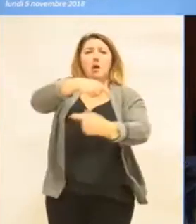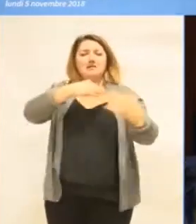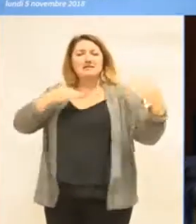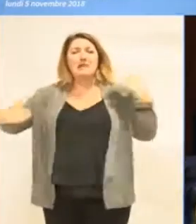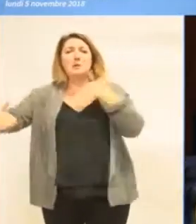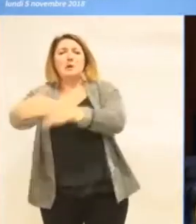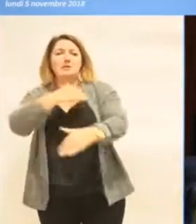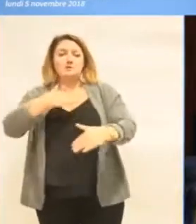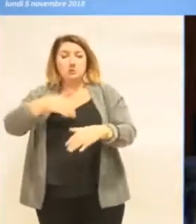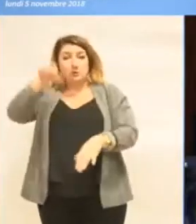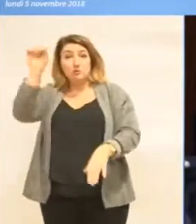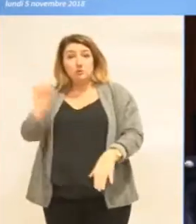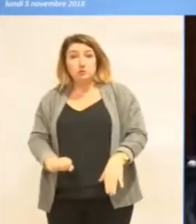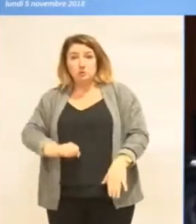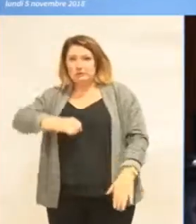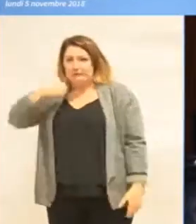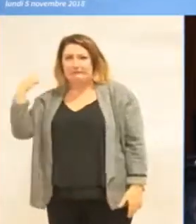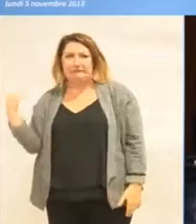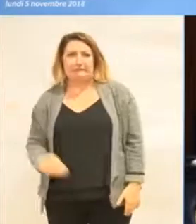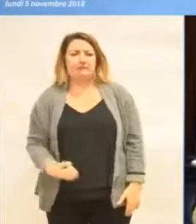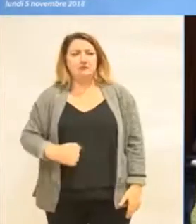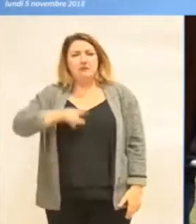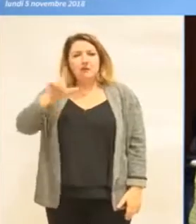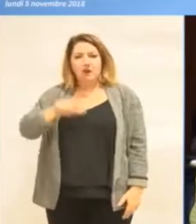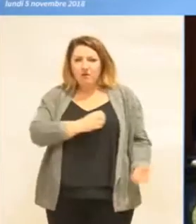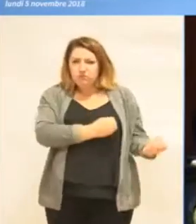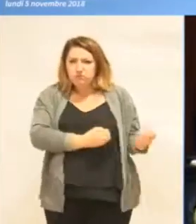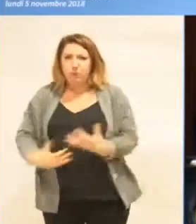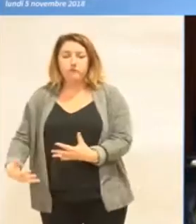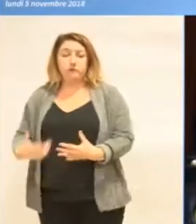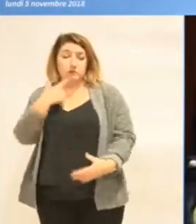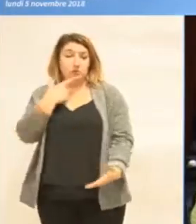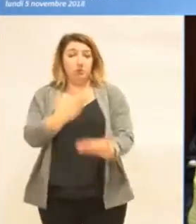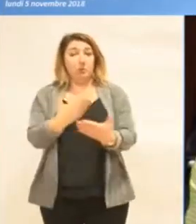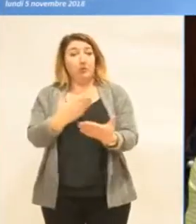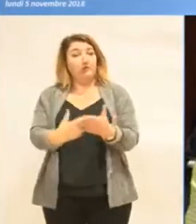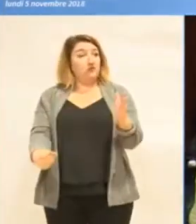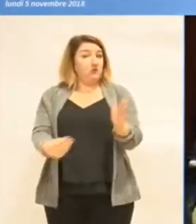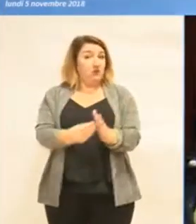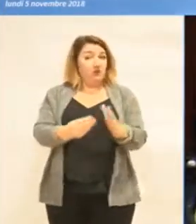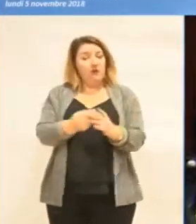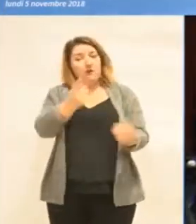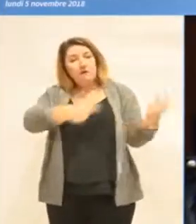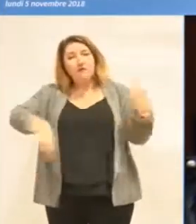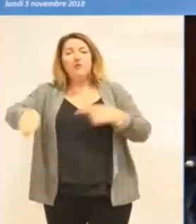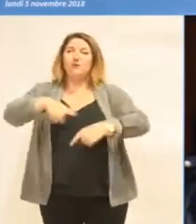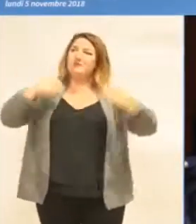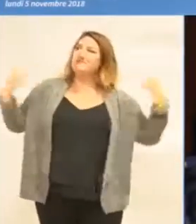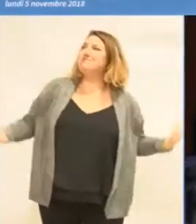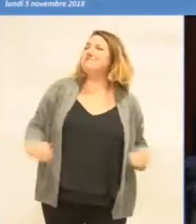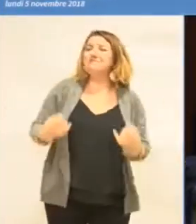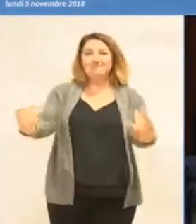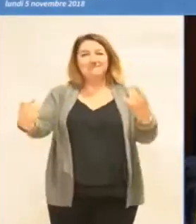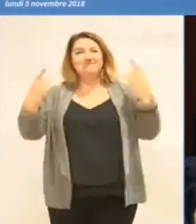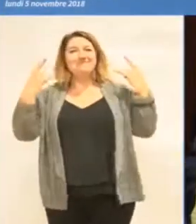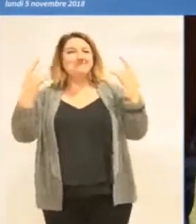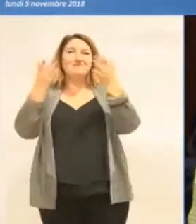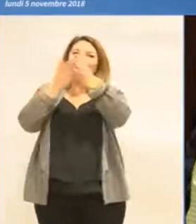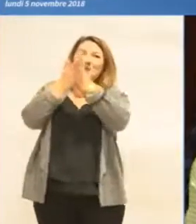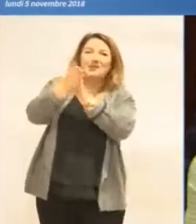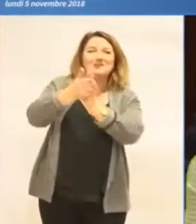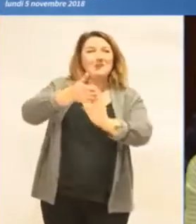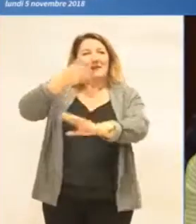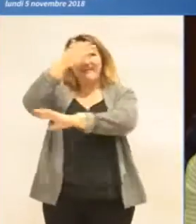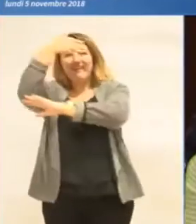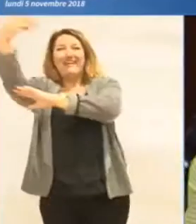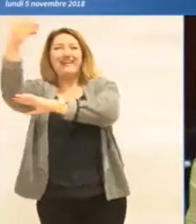quartiers sud de Grenoble. C'est une nouvelle fois la démonstration de votre capacité à communiquer sur des ambitions que vous vous empressez de